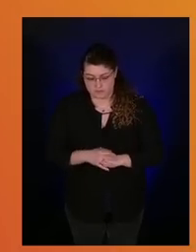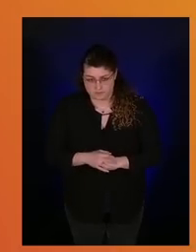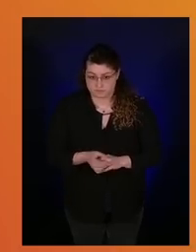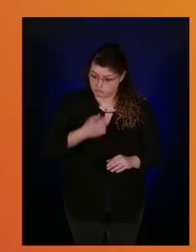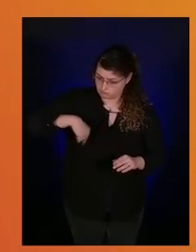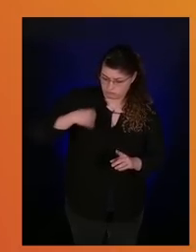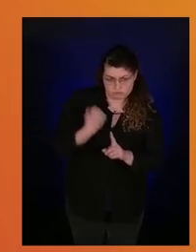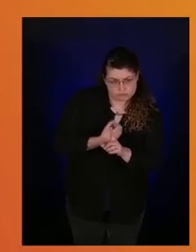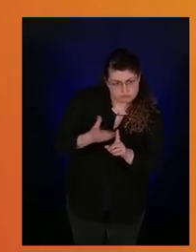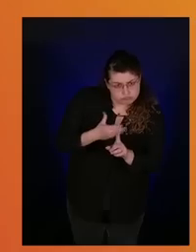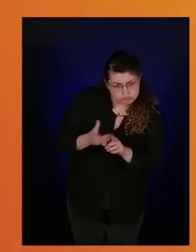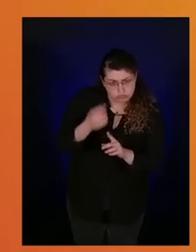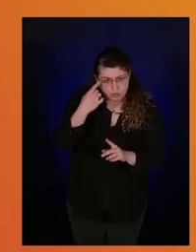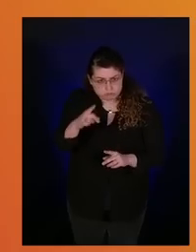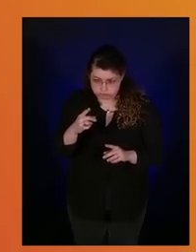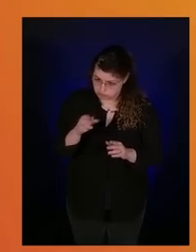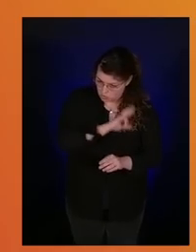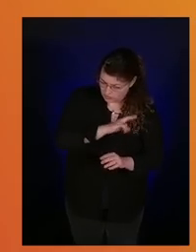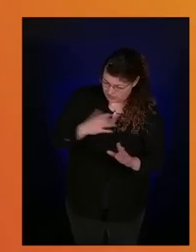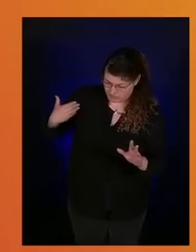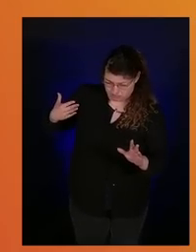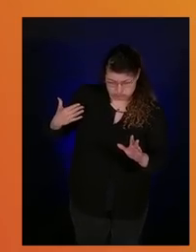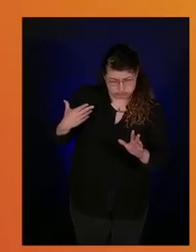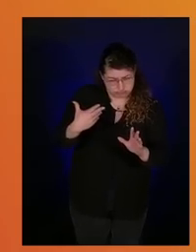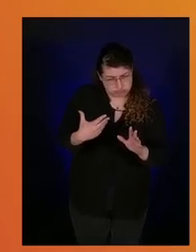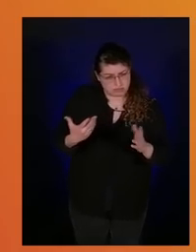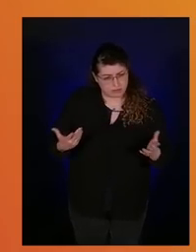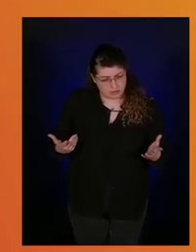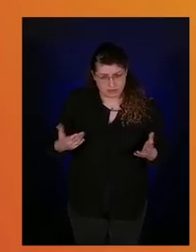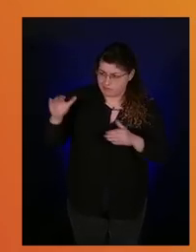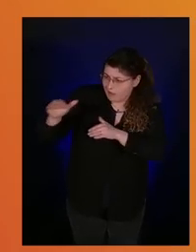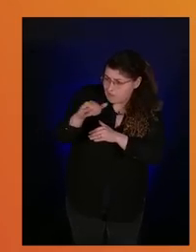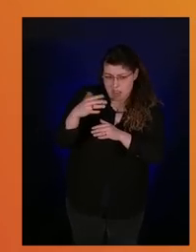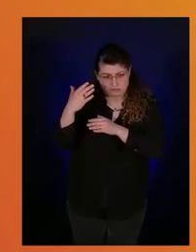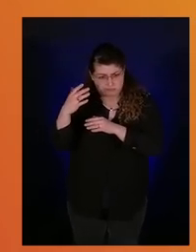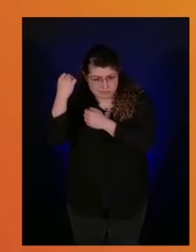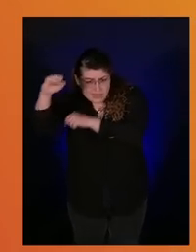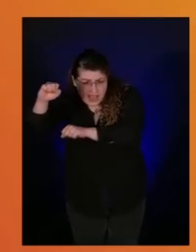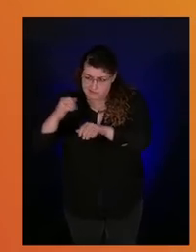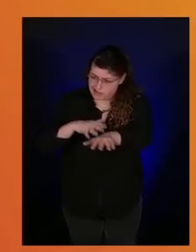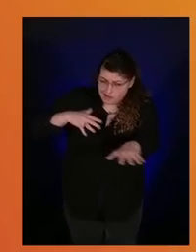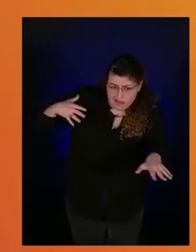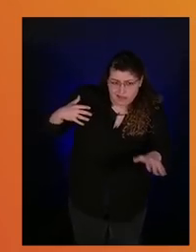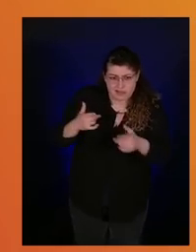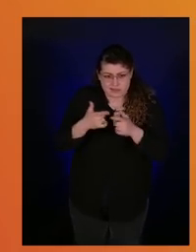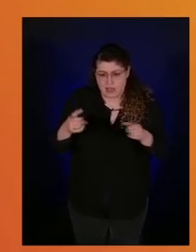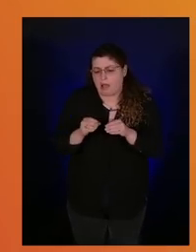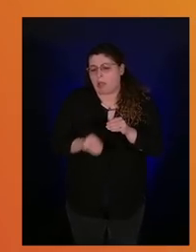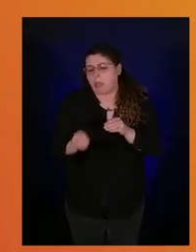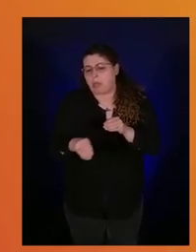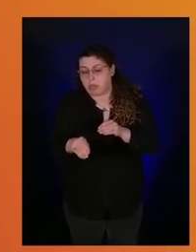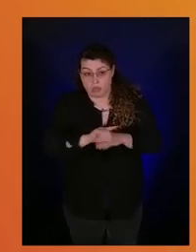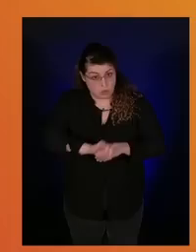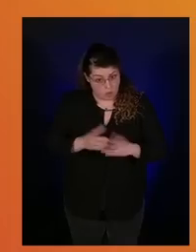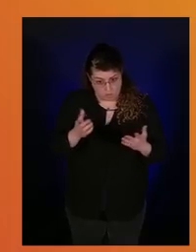vivons autour des retraites a une ampleur inédite depuis des décennies. Les appels à la grève ou aux manifestations saute-mouton ne peuvent répondre à l'exigence d'en